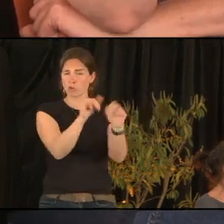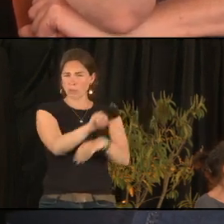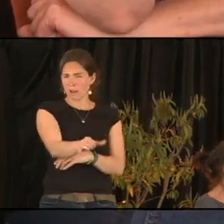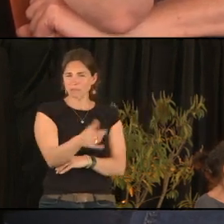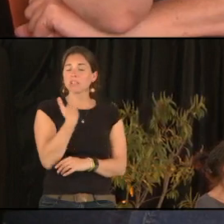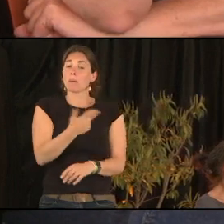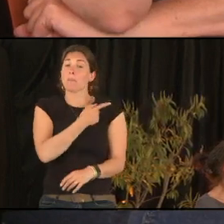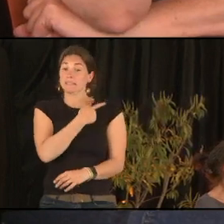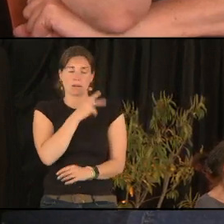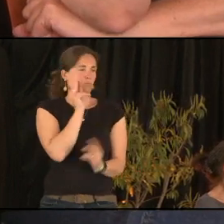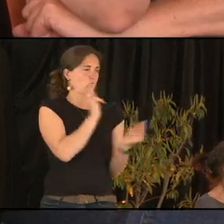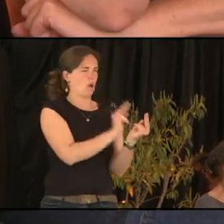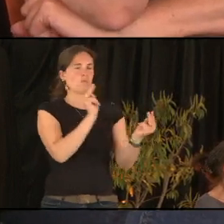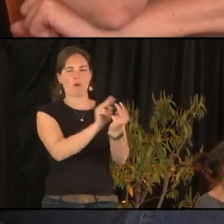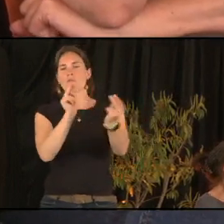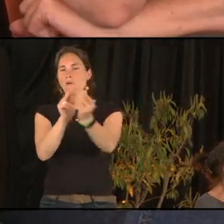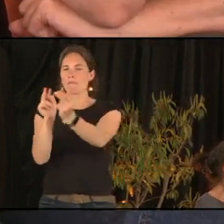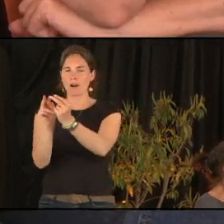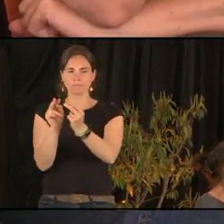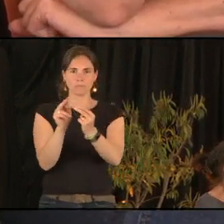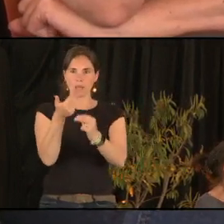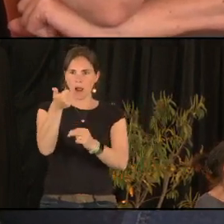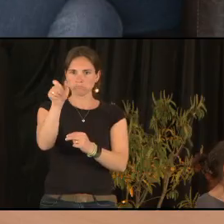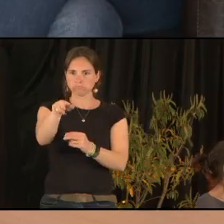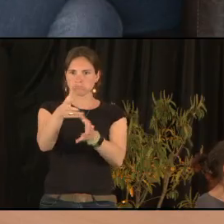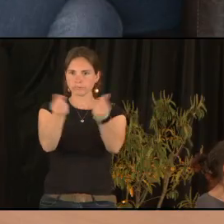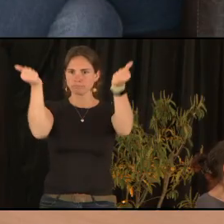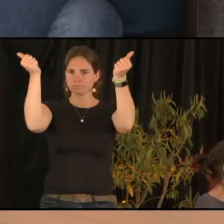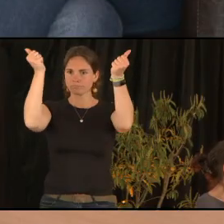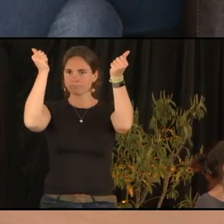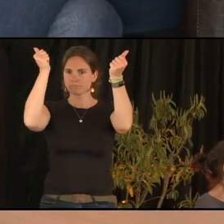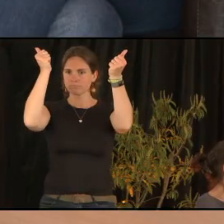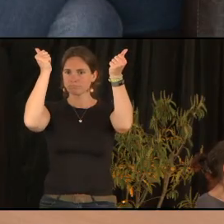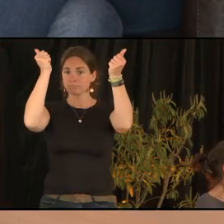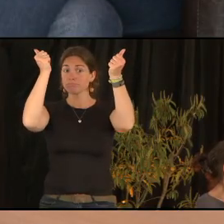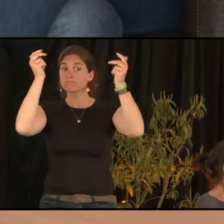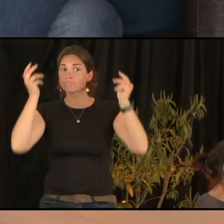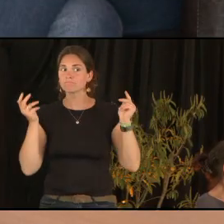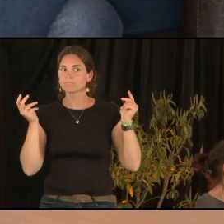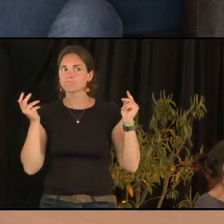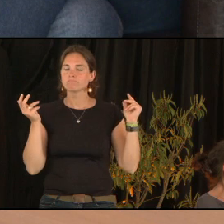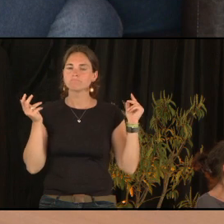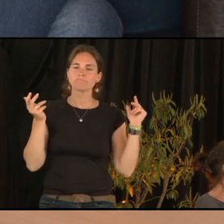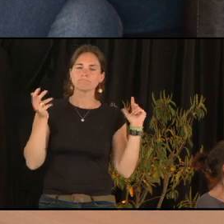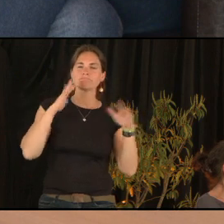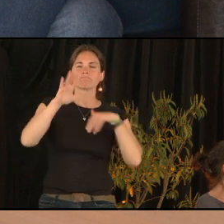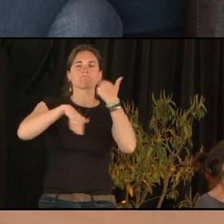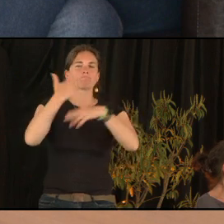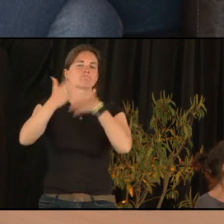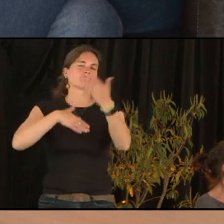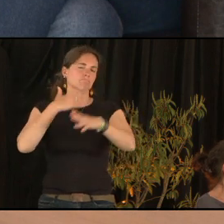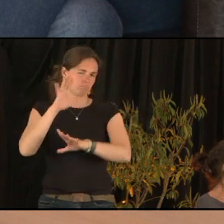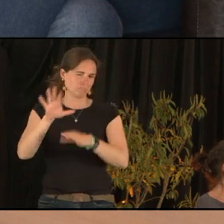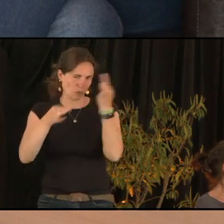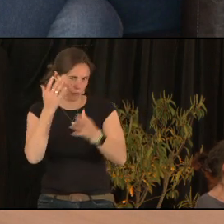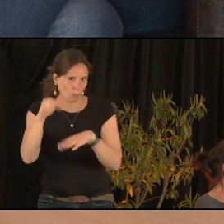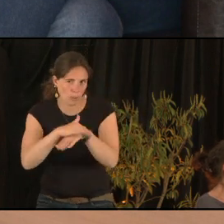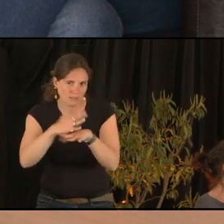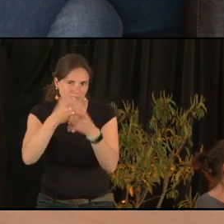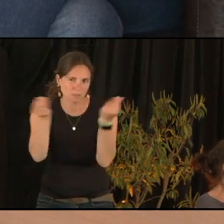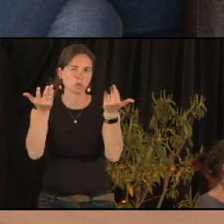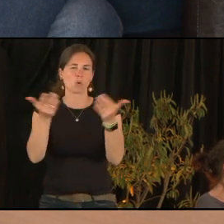beauté, c'est pas moi de dire, mais ce que je veux dire, lui, en tout cas, je l'ai envisagé comme ça. Et moi, après, j'étais habitée par cette langue-là, donc je voyais ce lieu que je ne